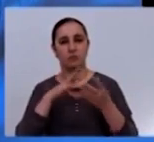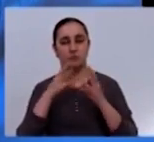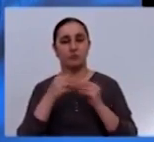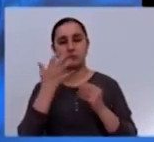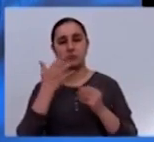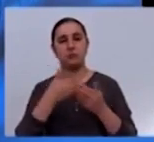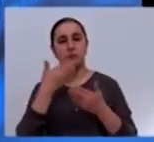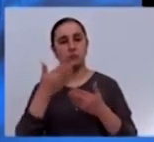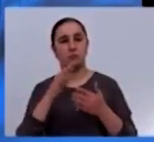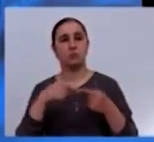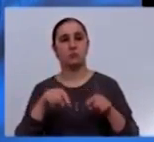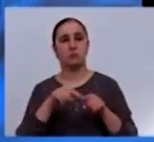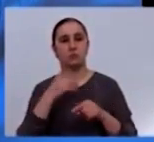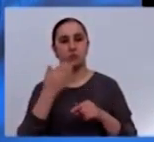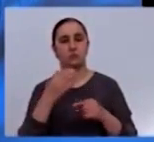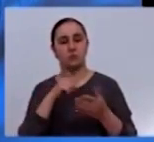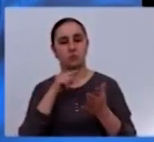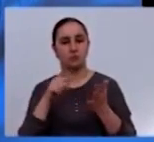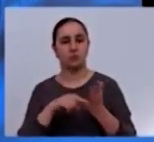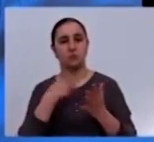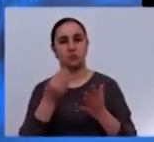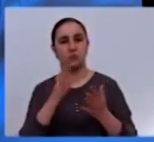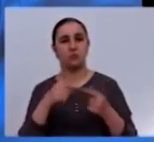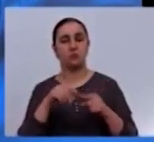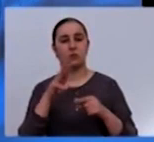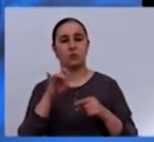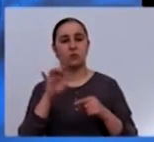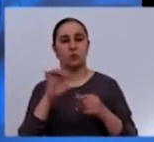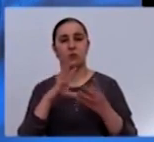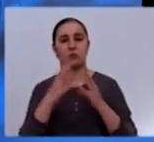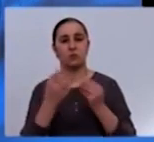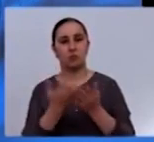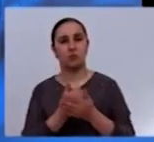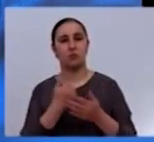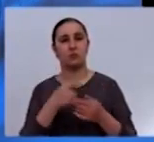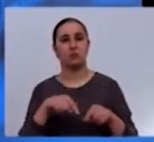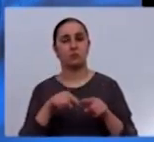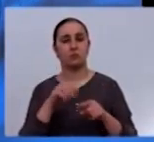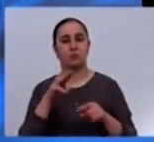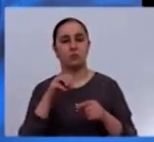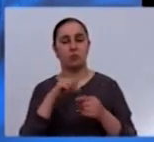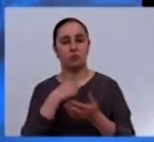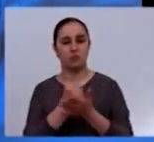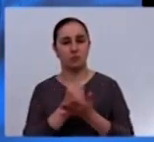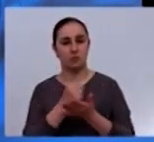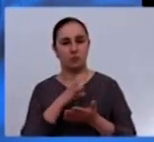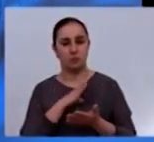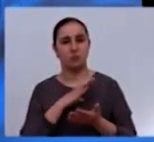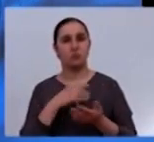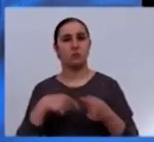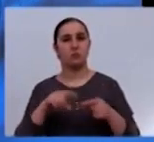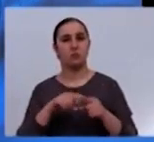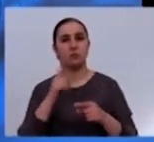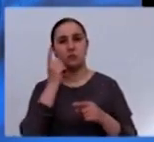rasm paydo bo'ladi. Bu yerdan demak sizga savol beriladi. Demak, turbalarni top. Biz topib potvrdit qildik, tasdiqladik.